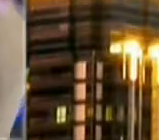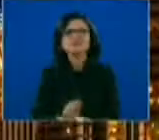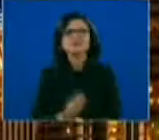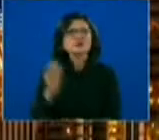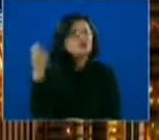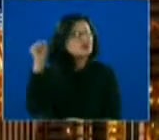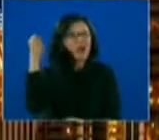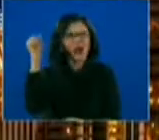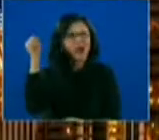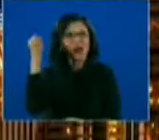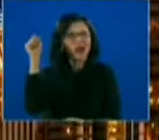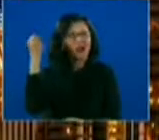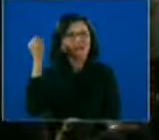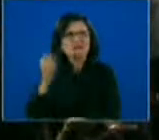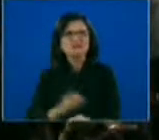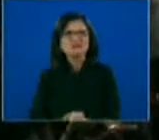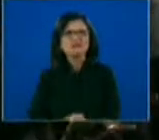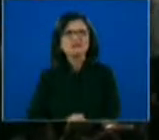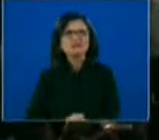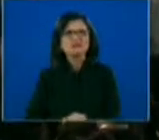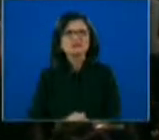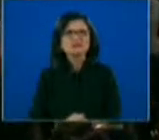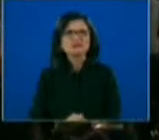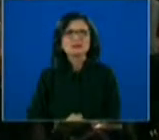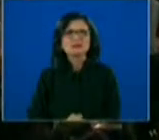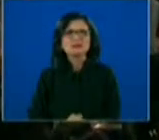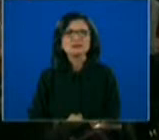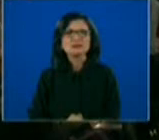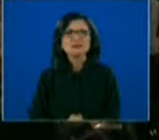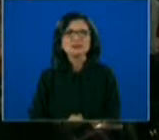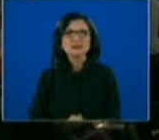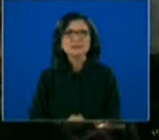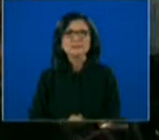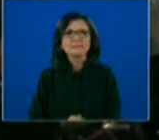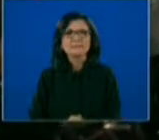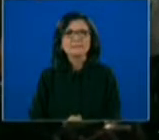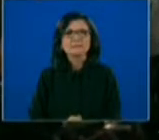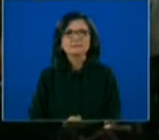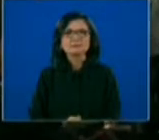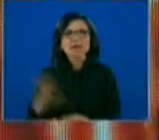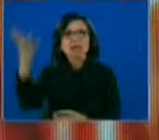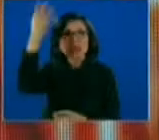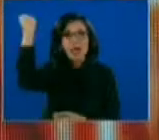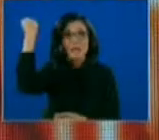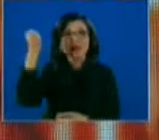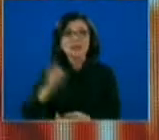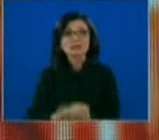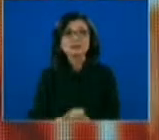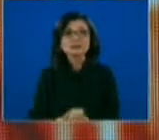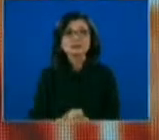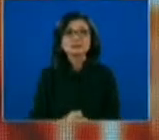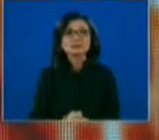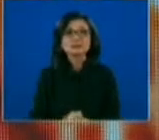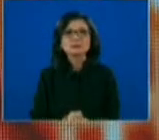Baik. Silakan ditanggapi kembali. Waktu 1,5 menit. Dimulai dari Anda mohon